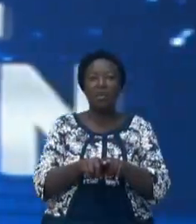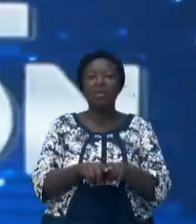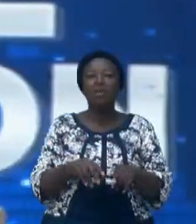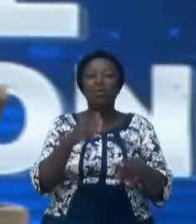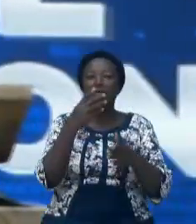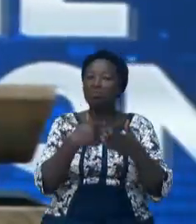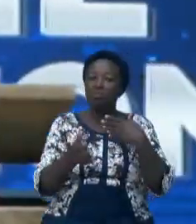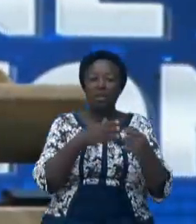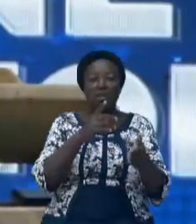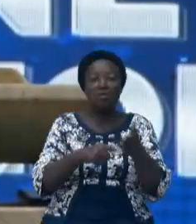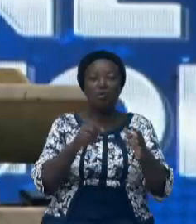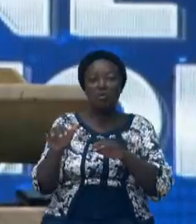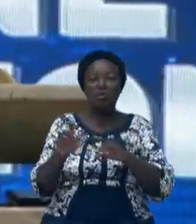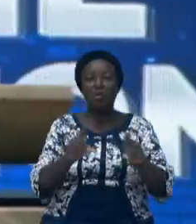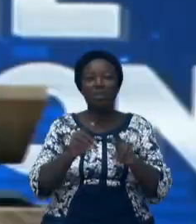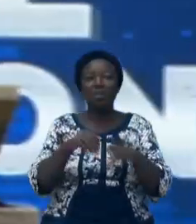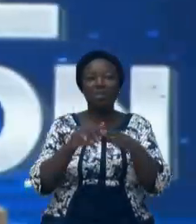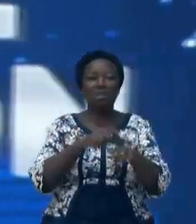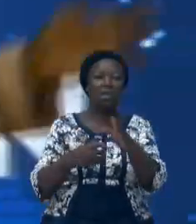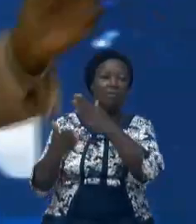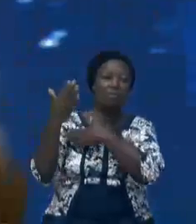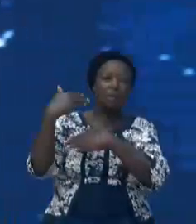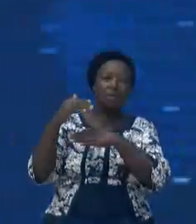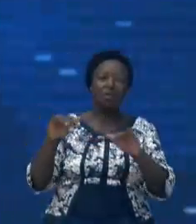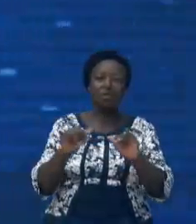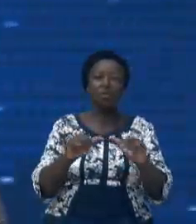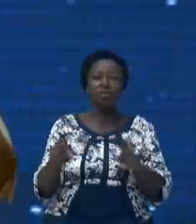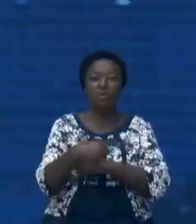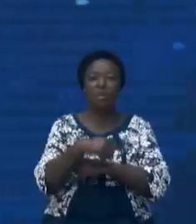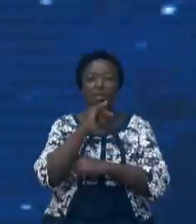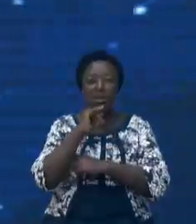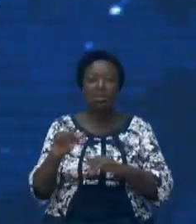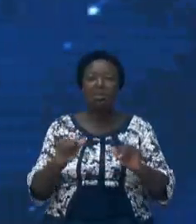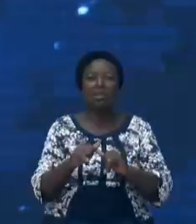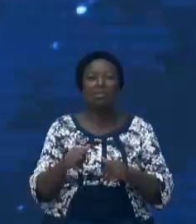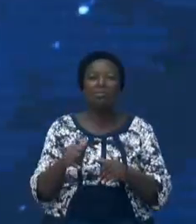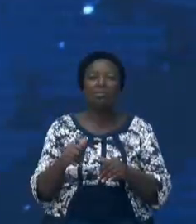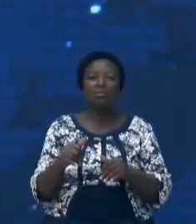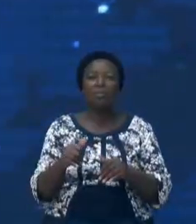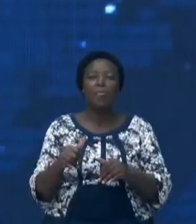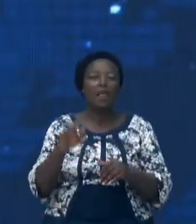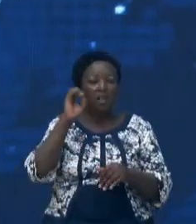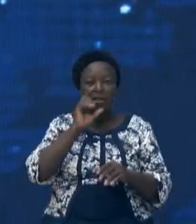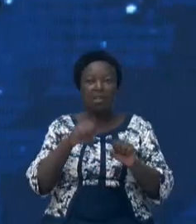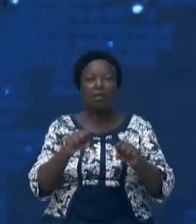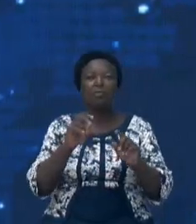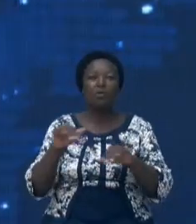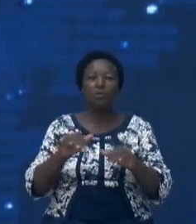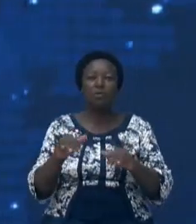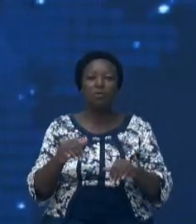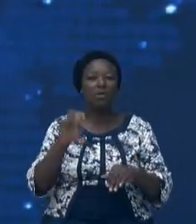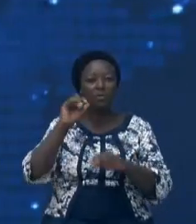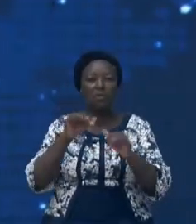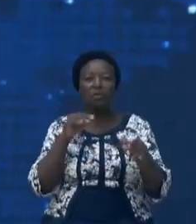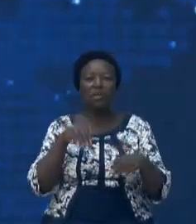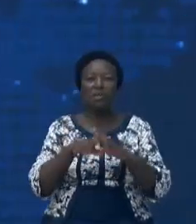jésus christ le même quel que soit ce qu'il a fait par le passé aujourd'hui il est le même encore il